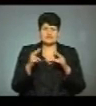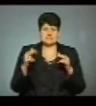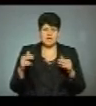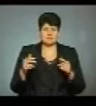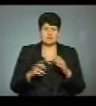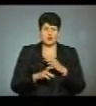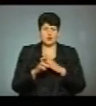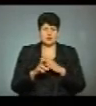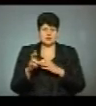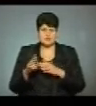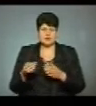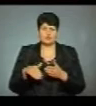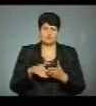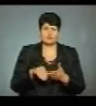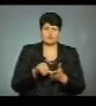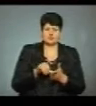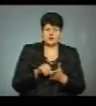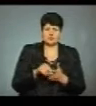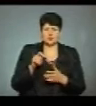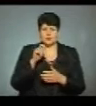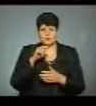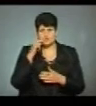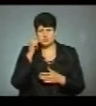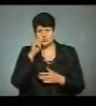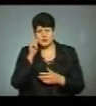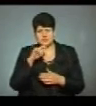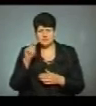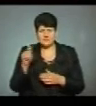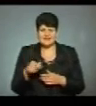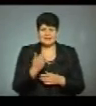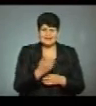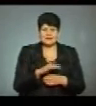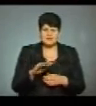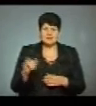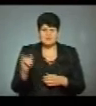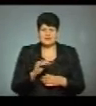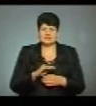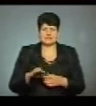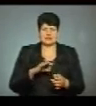також допомагають учасникам російсько-української війни, їхнім дітям і дітям-сиротам.